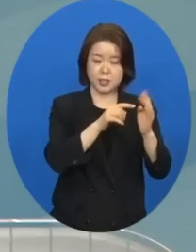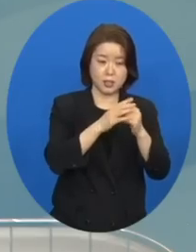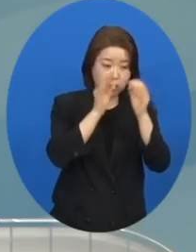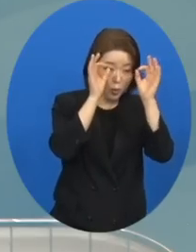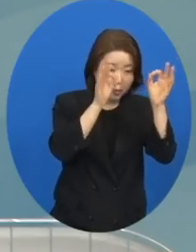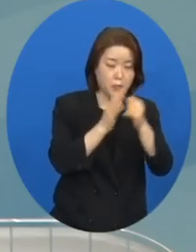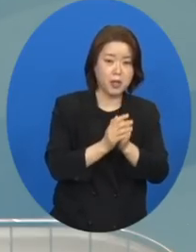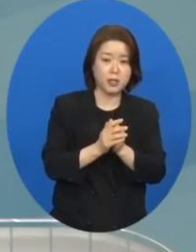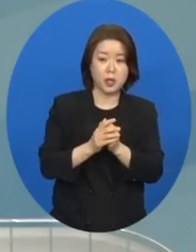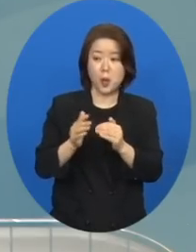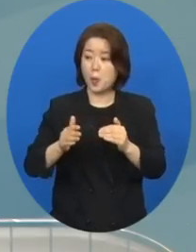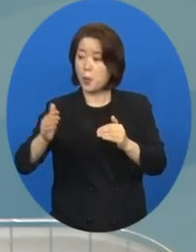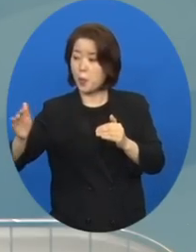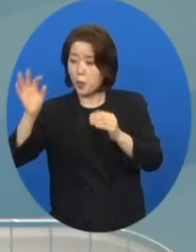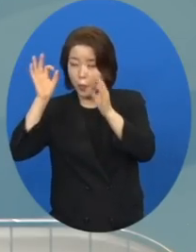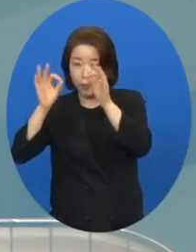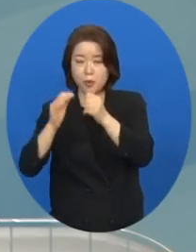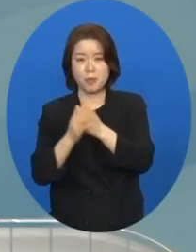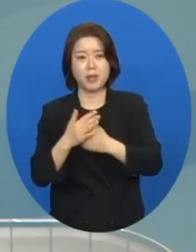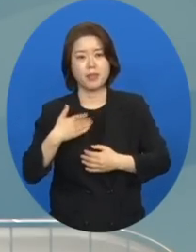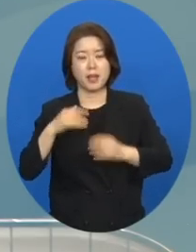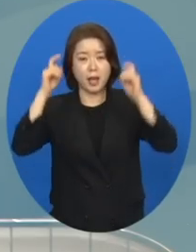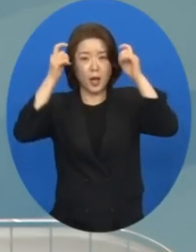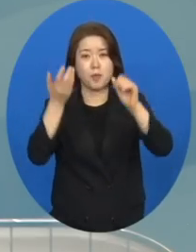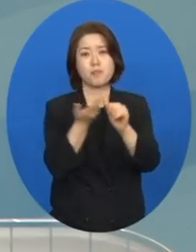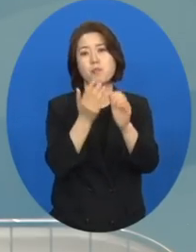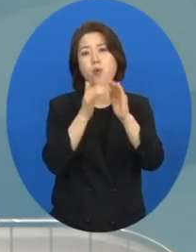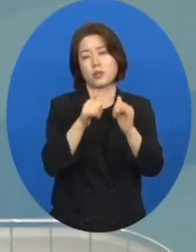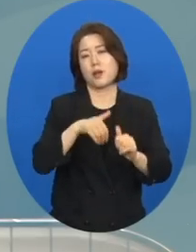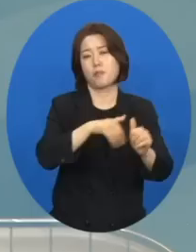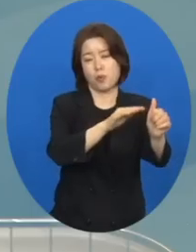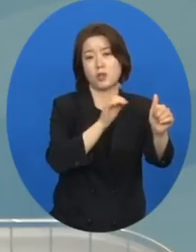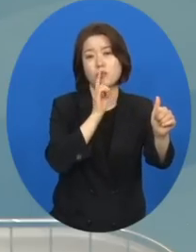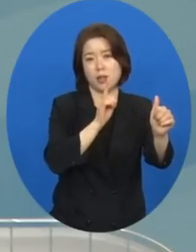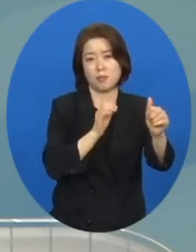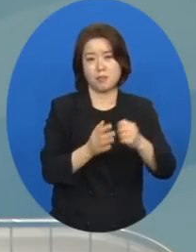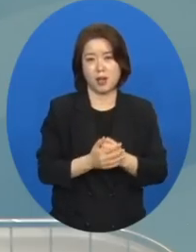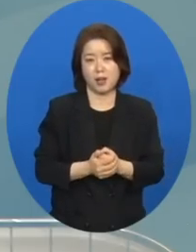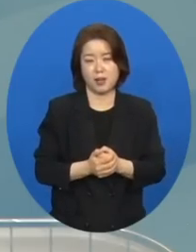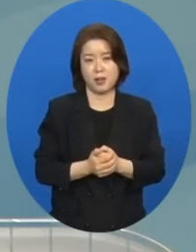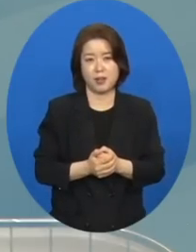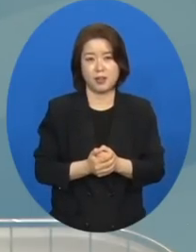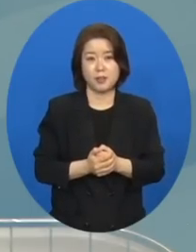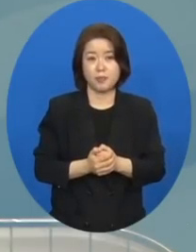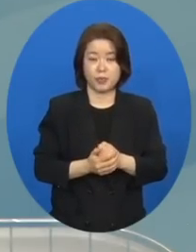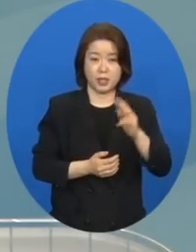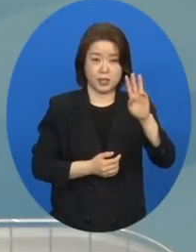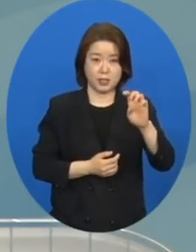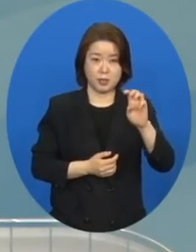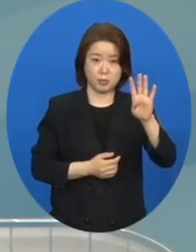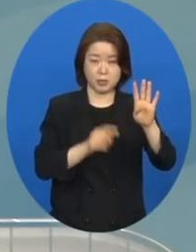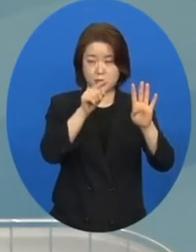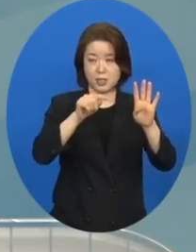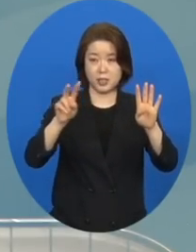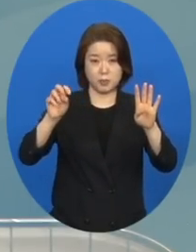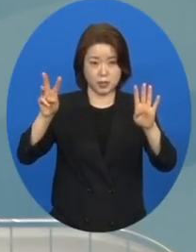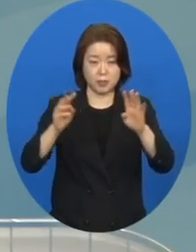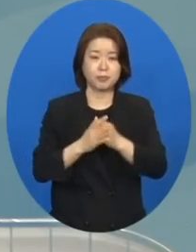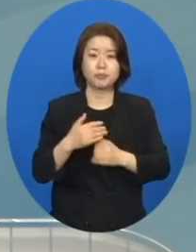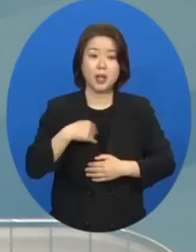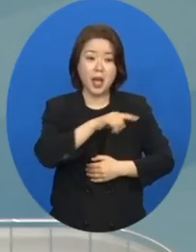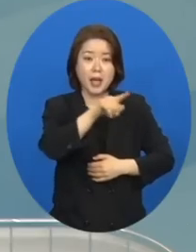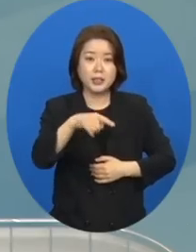보내줄 것이다 라고 하나님께서 말씀하십니다 3 14장 23절 입니다 내가 그들 위에 목자를 세워 그들을